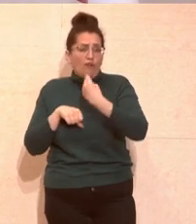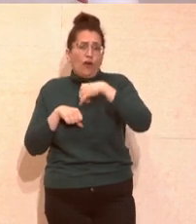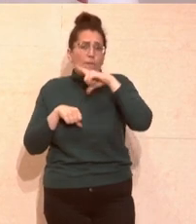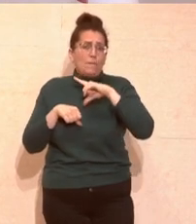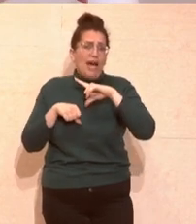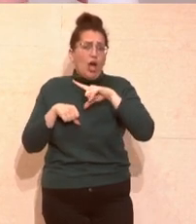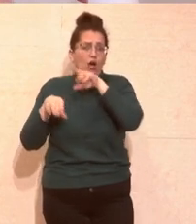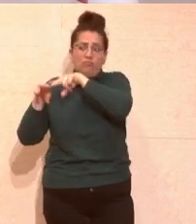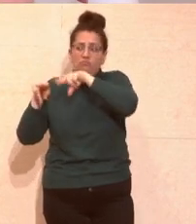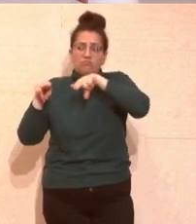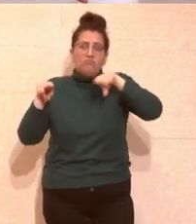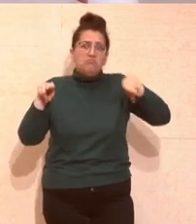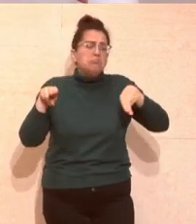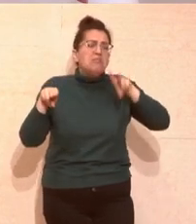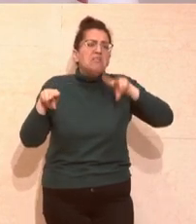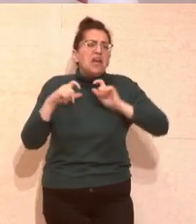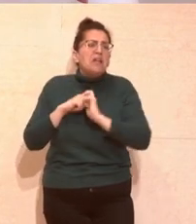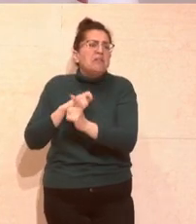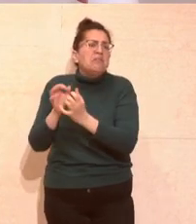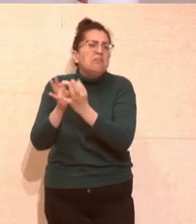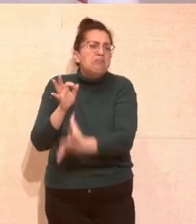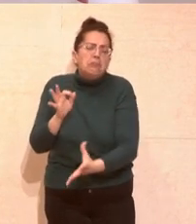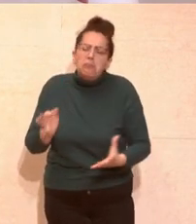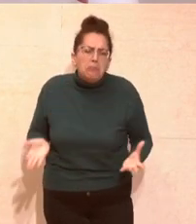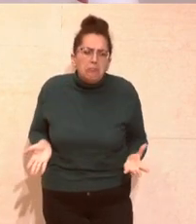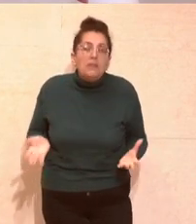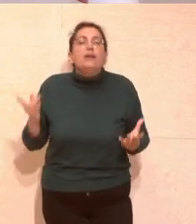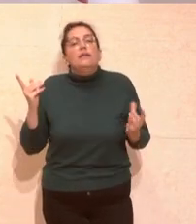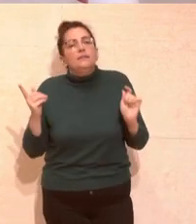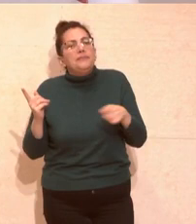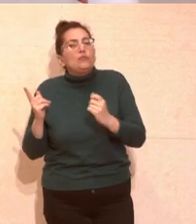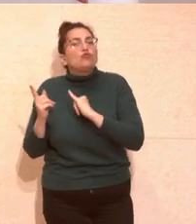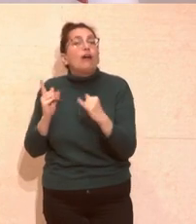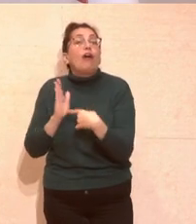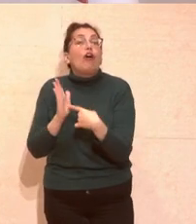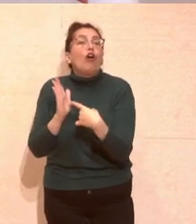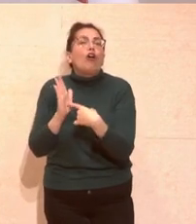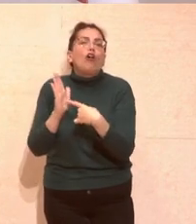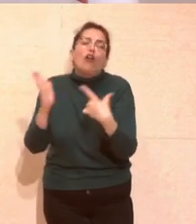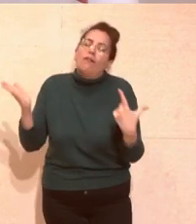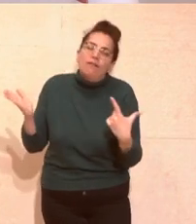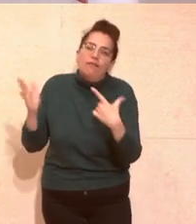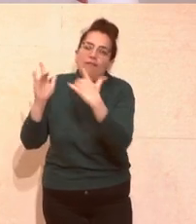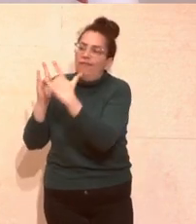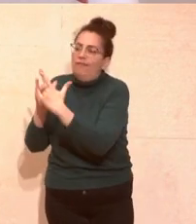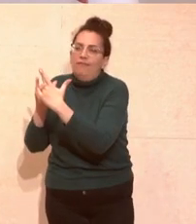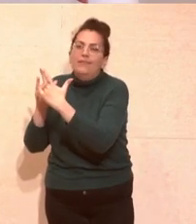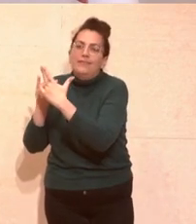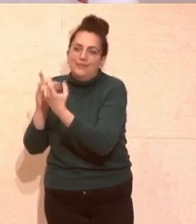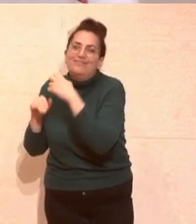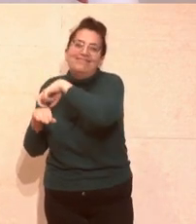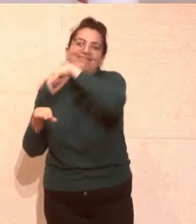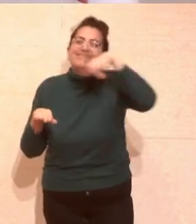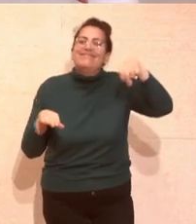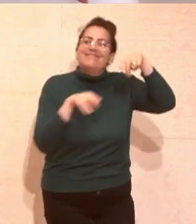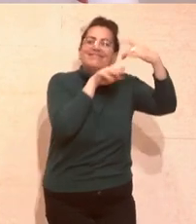répercussions négatives en soi. C'est sûr, à un moment, la transition doit se faire, mais ça doit vraiment être... Voilà, c'est un